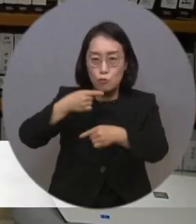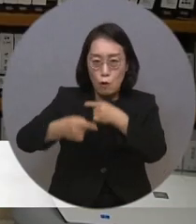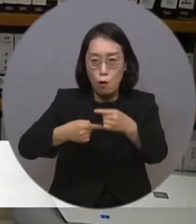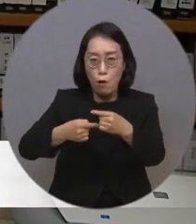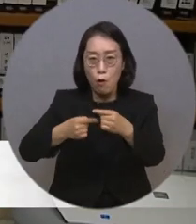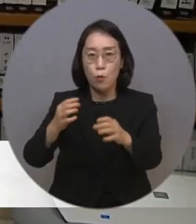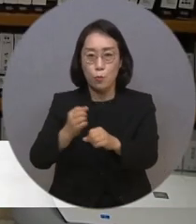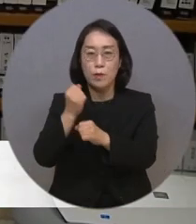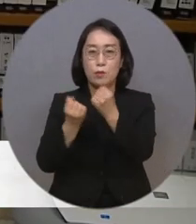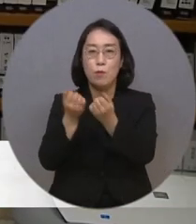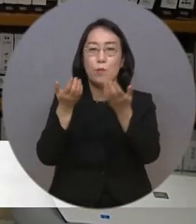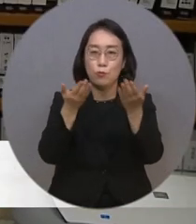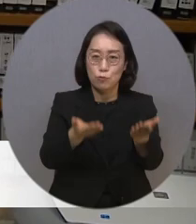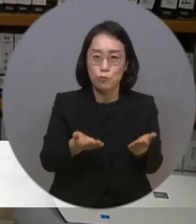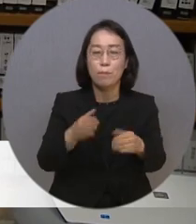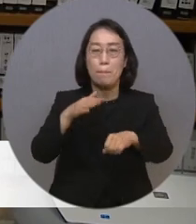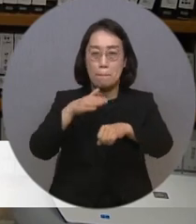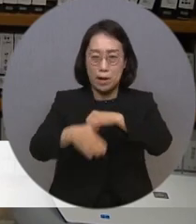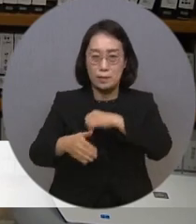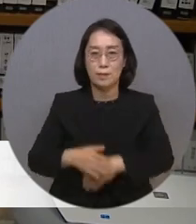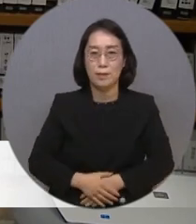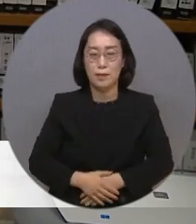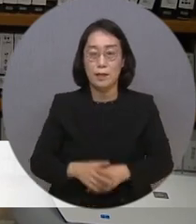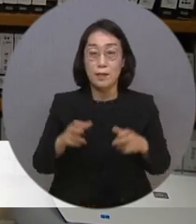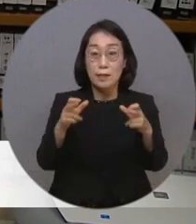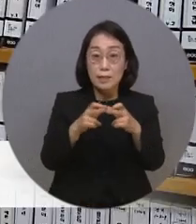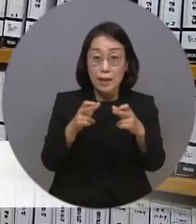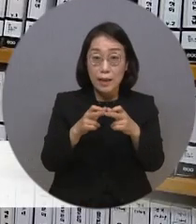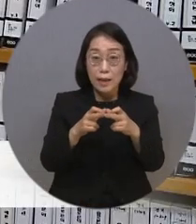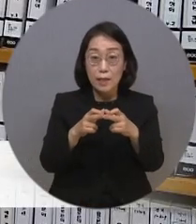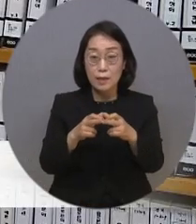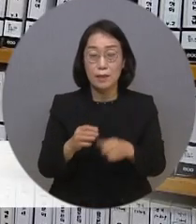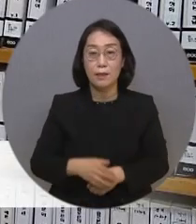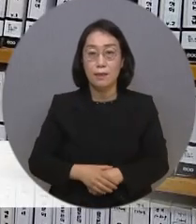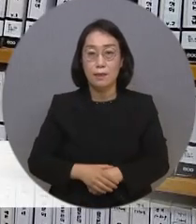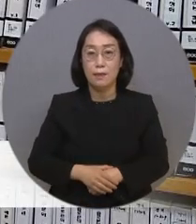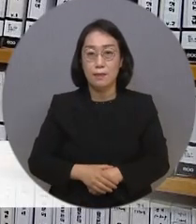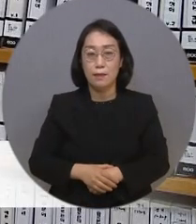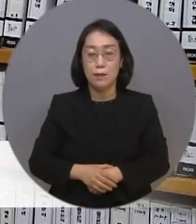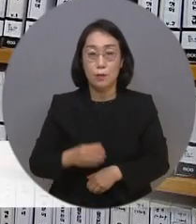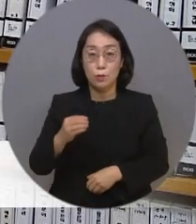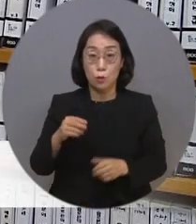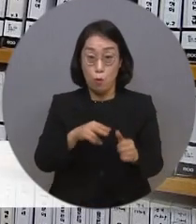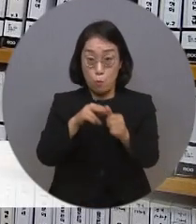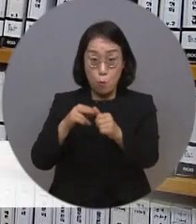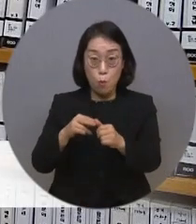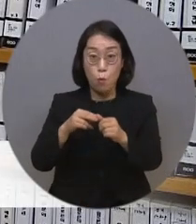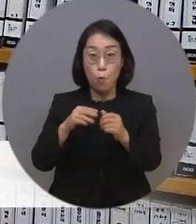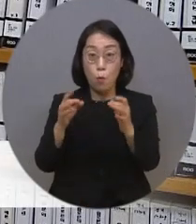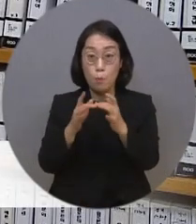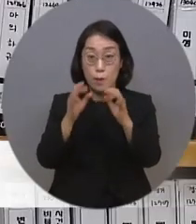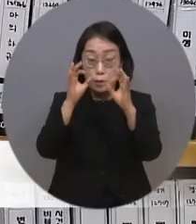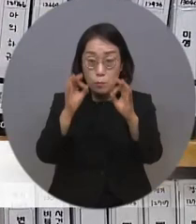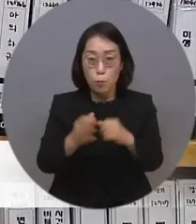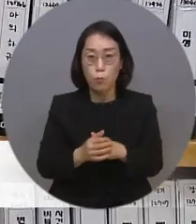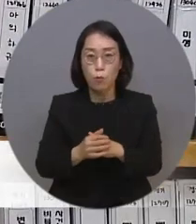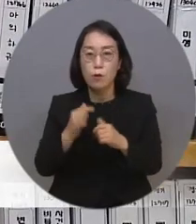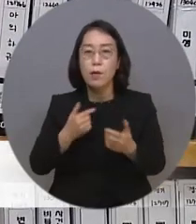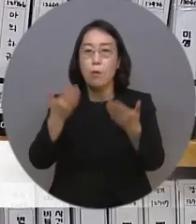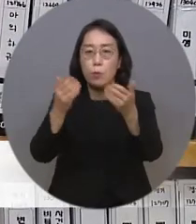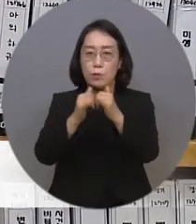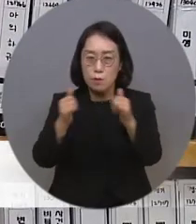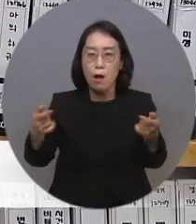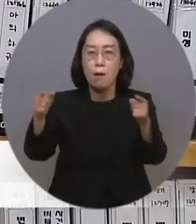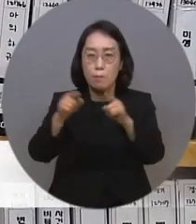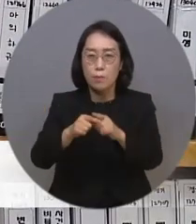낭독을 제공하는 것입니다 장애인 정보들이 터는 지난 2009년부터 자원봉사자와 함께 시각장애인을 위한